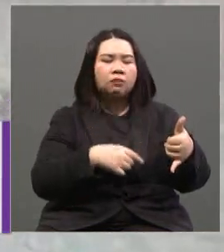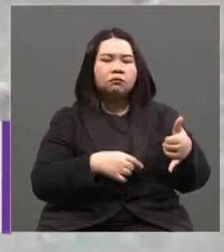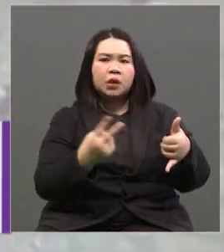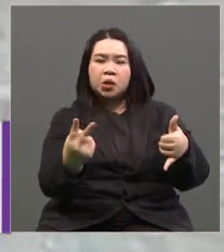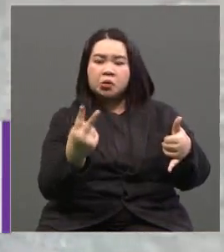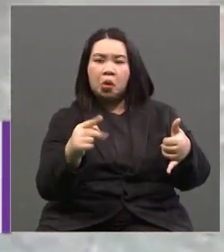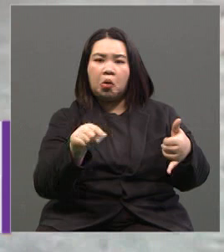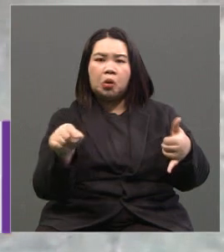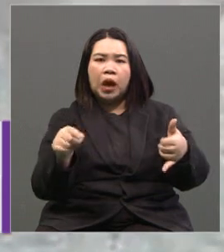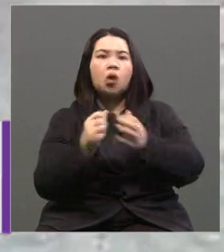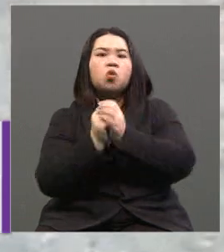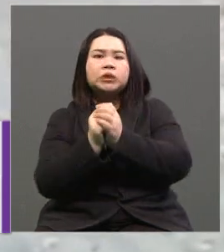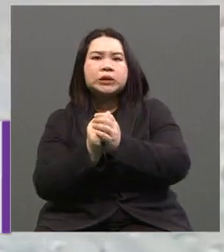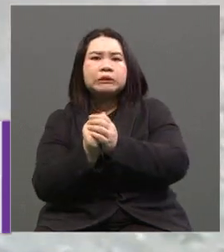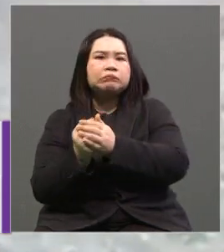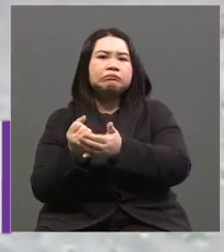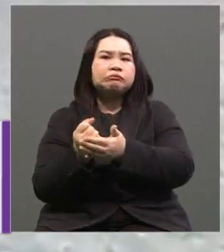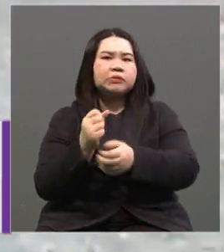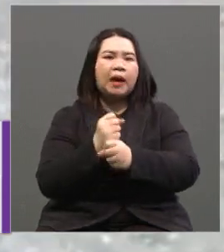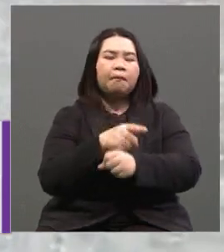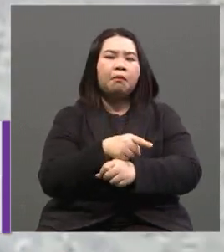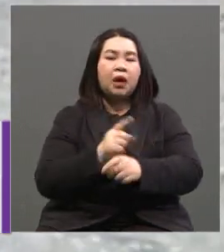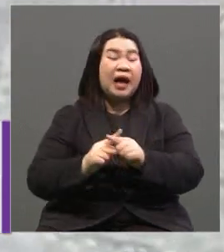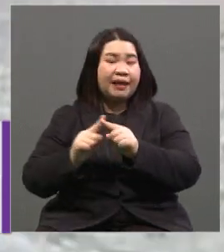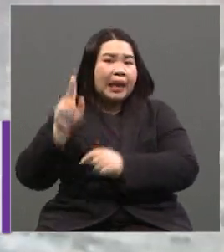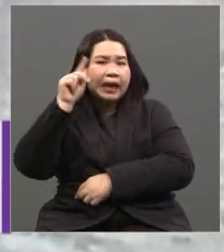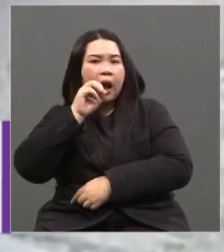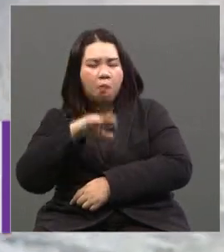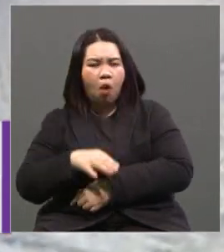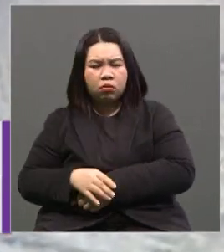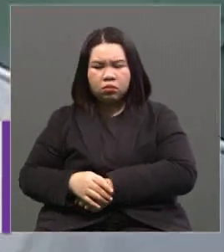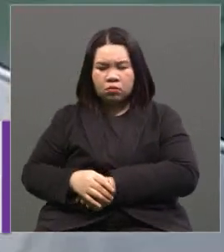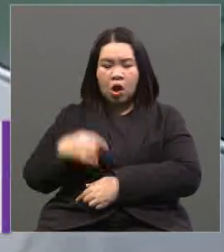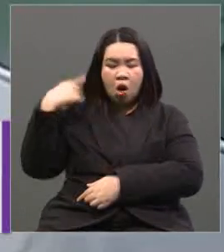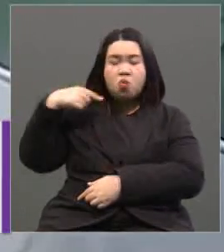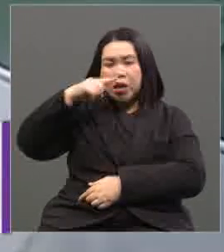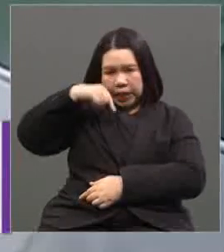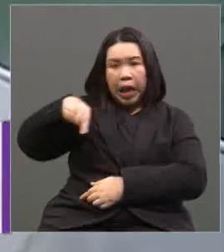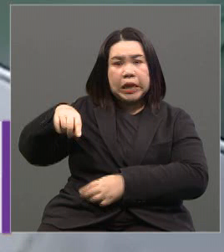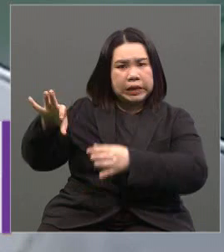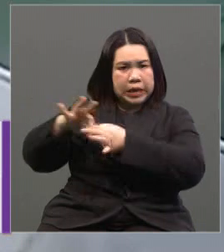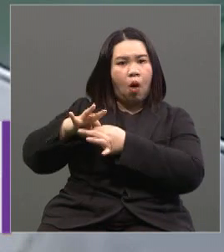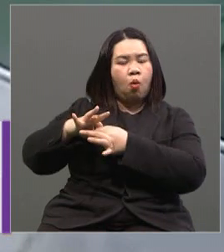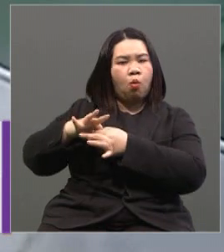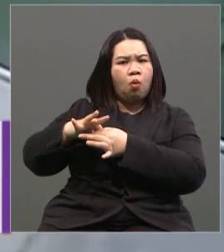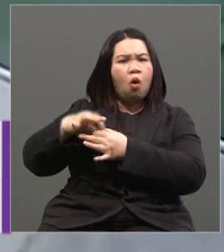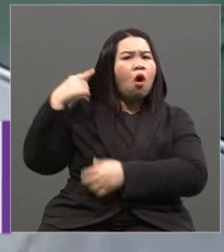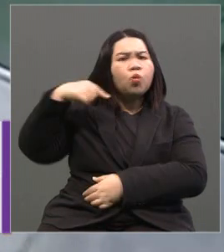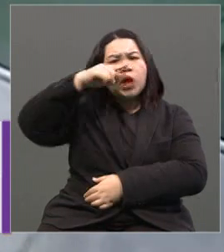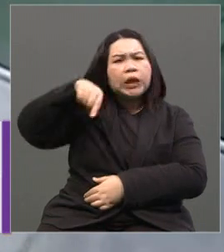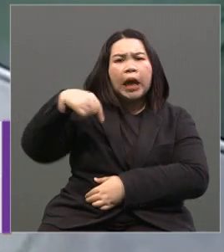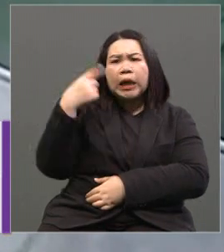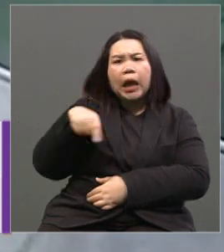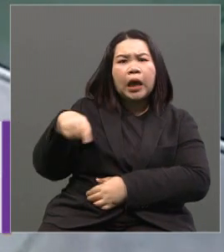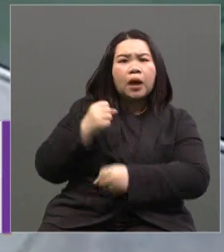ชายอีก 2คนร่วมด้วยแต่อย่างที่รายงานข่าวไปเนี่ยมีคนไทยอยู่ในขบวนการนี้ด้วยฮะนั่นก็คือเป็นผู้หญิงชาวไทย